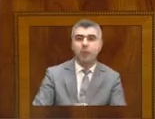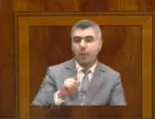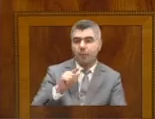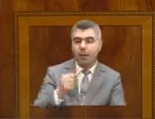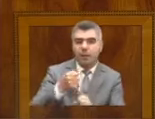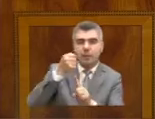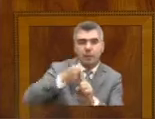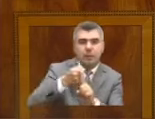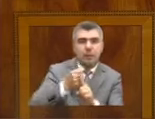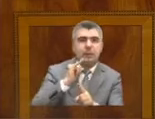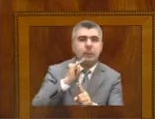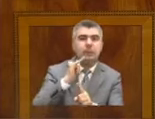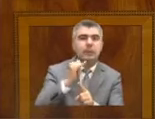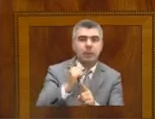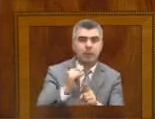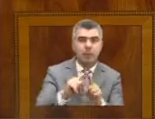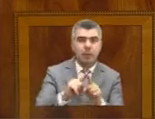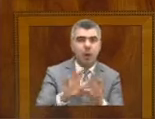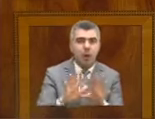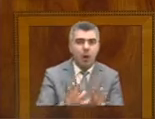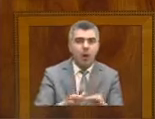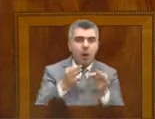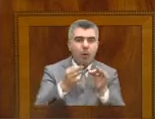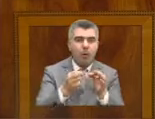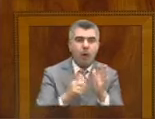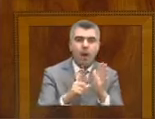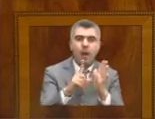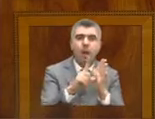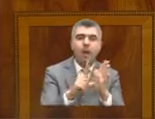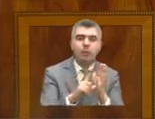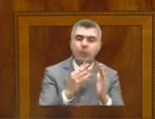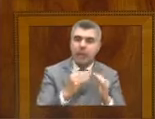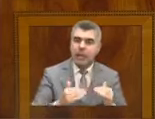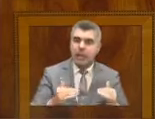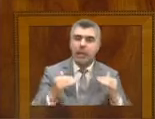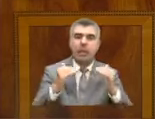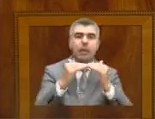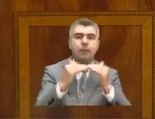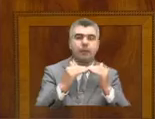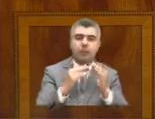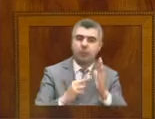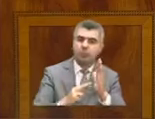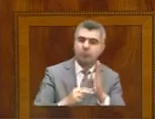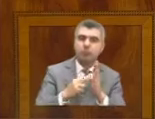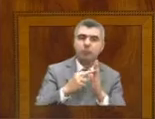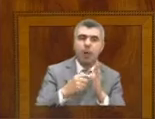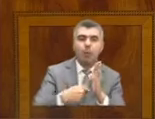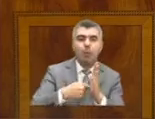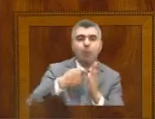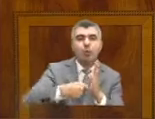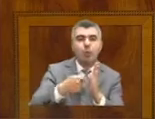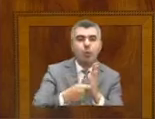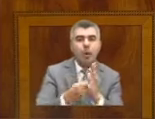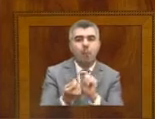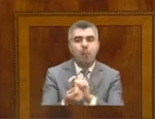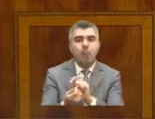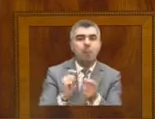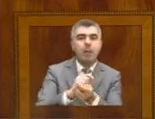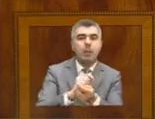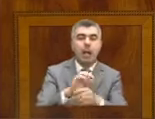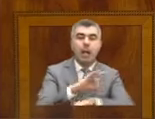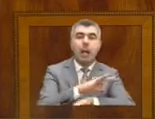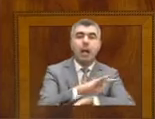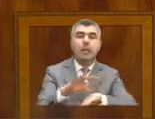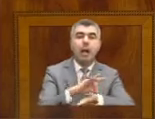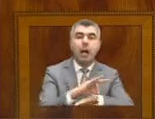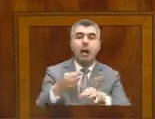مواصلة تحديث وتطوير المنظومة القانونية بالموازاة مع التنزيل التدريجي لمشروع التحول الرقمي للإدارة